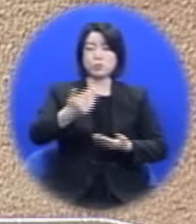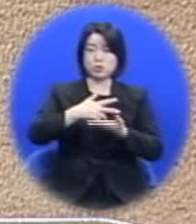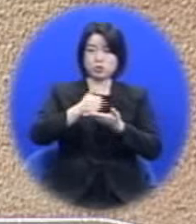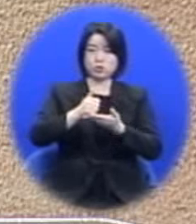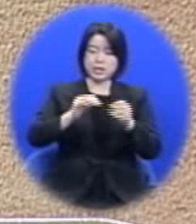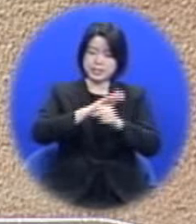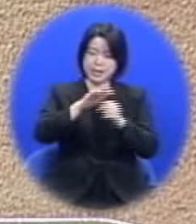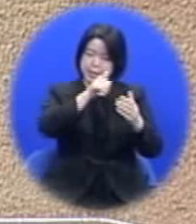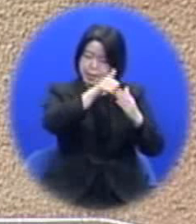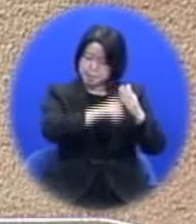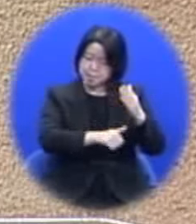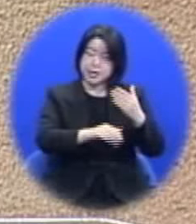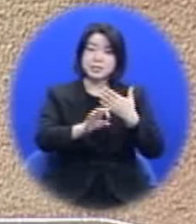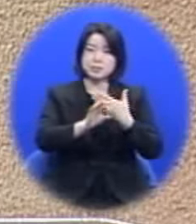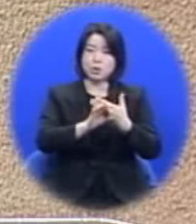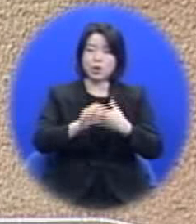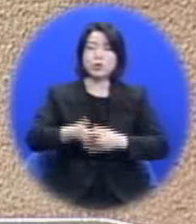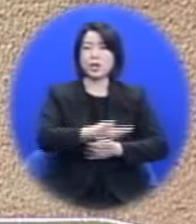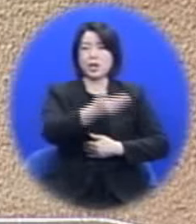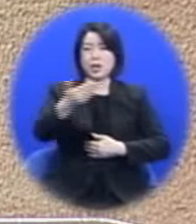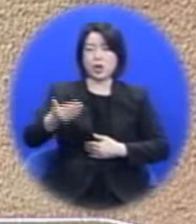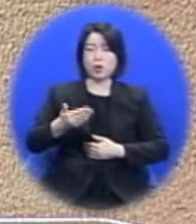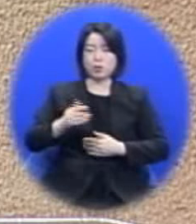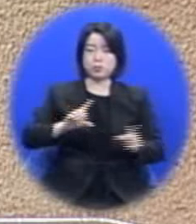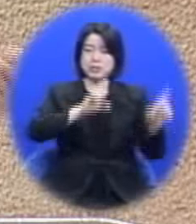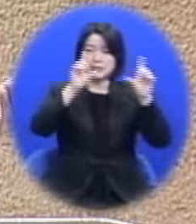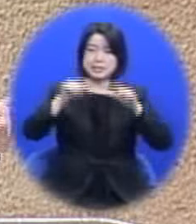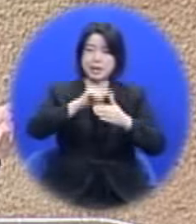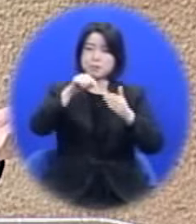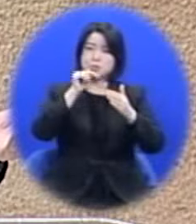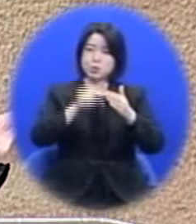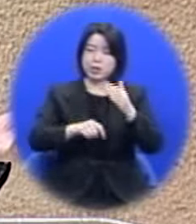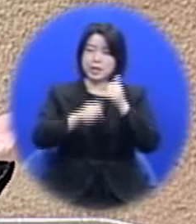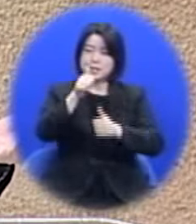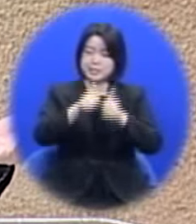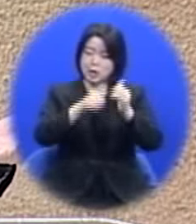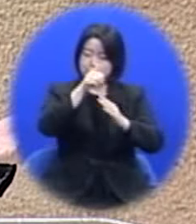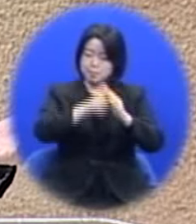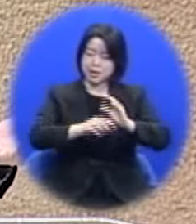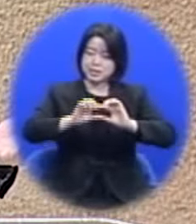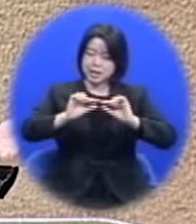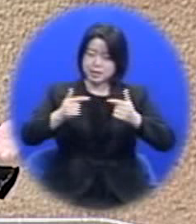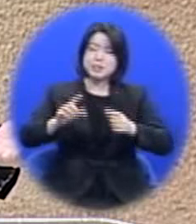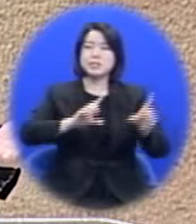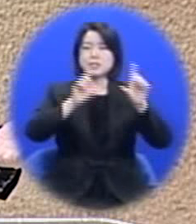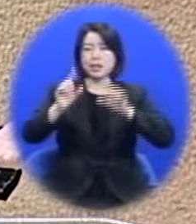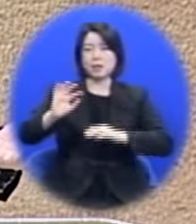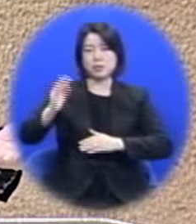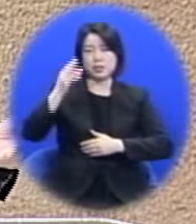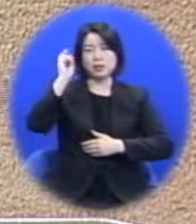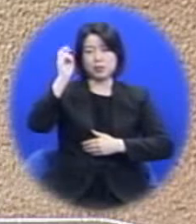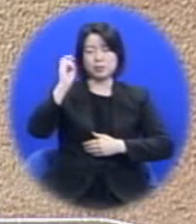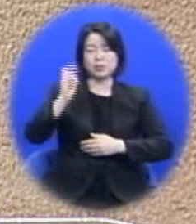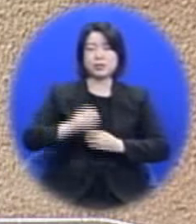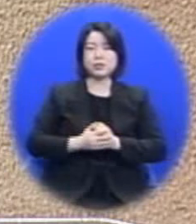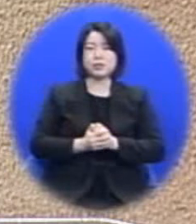시작하면 여러분의 삶 속에 시험에 들지 않는 삶이 돼요. 아멘.